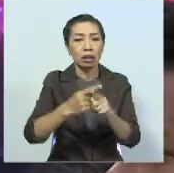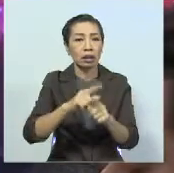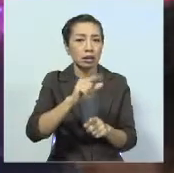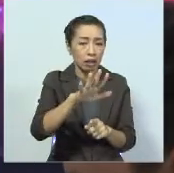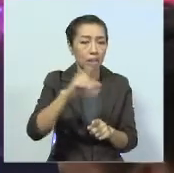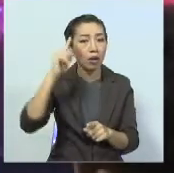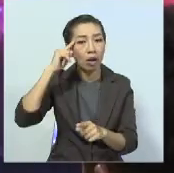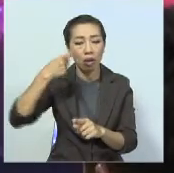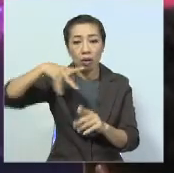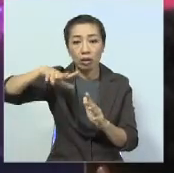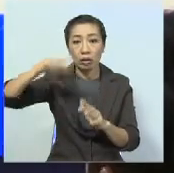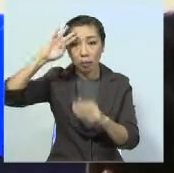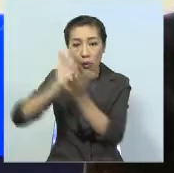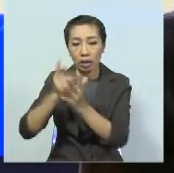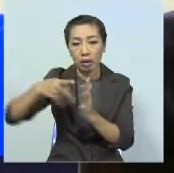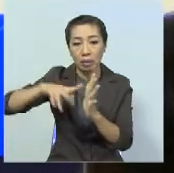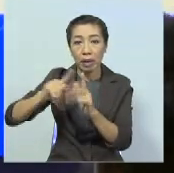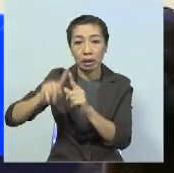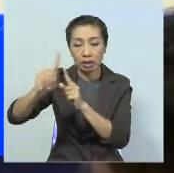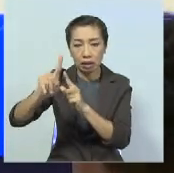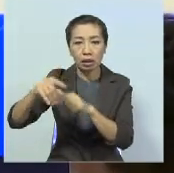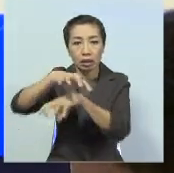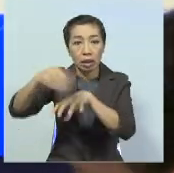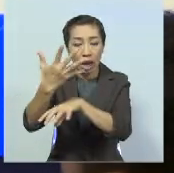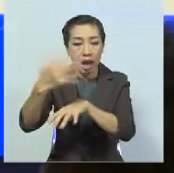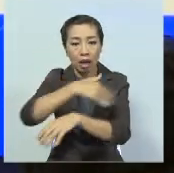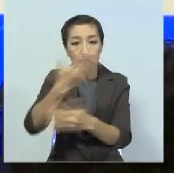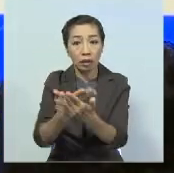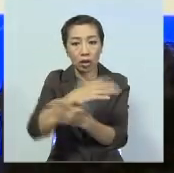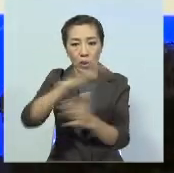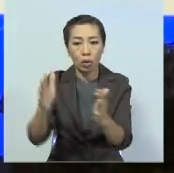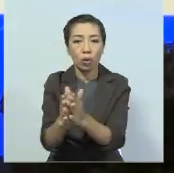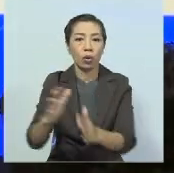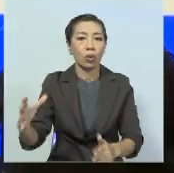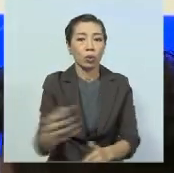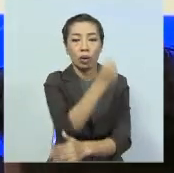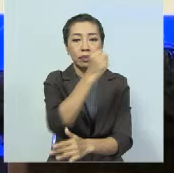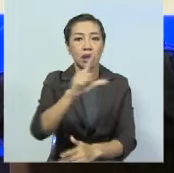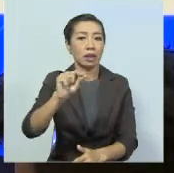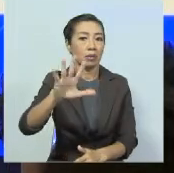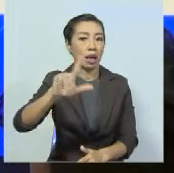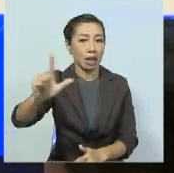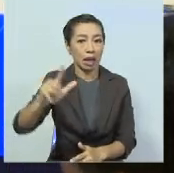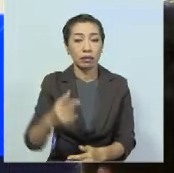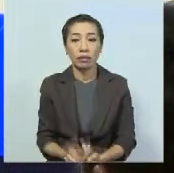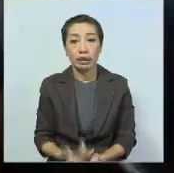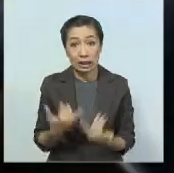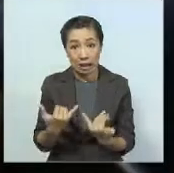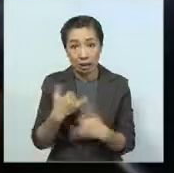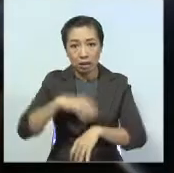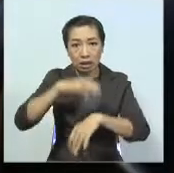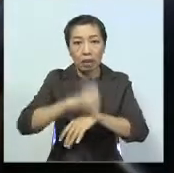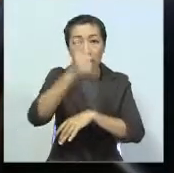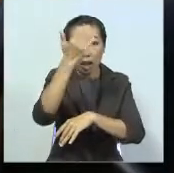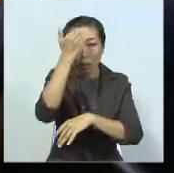1อีก3 จุดสามารถยึดทรัพย์ได้กว่า25 ล้านบาทจากการขยายผลค่ะการจับกุมครั้